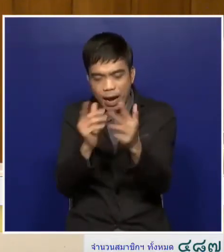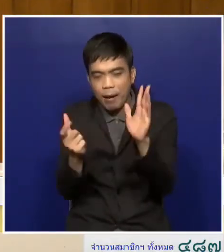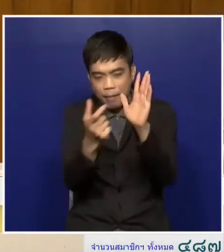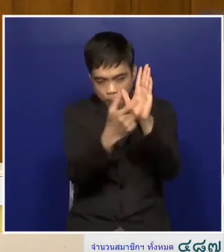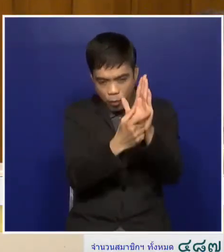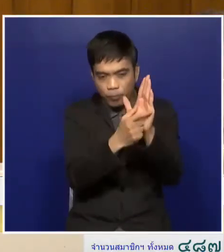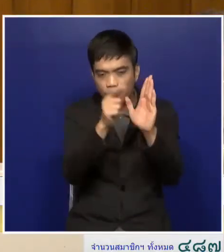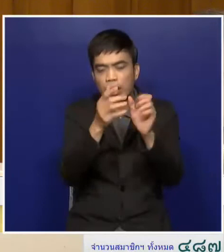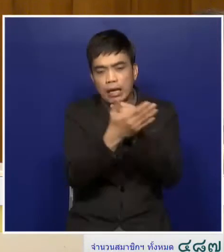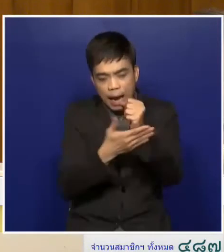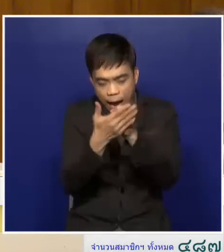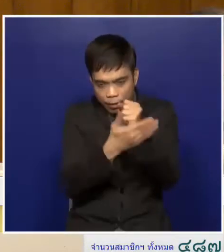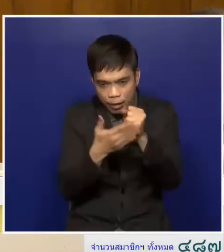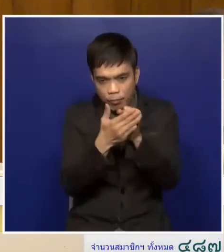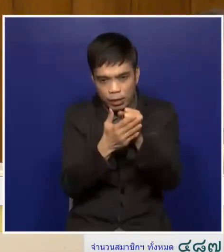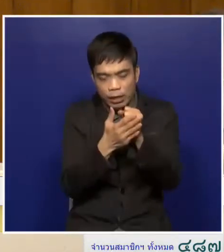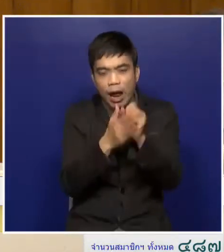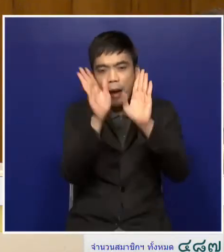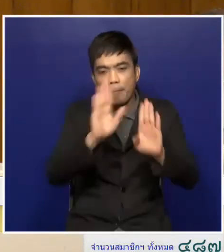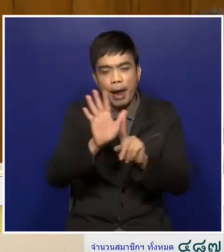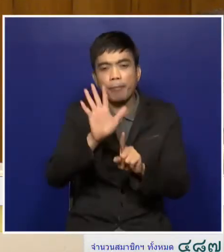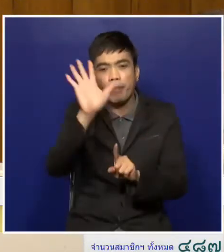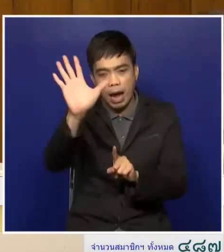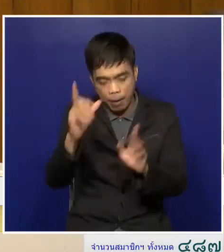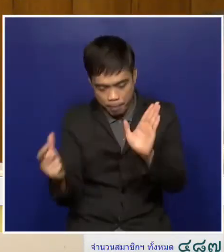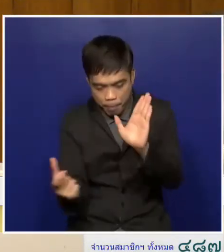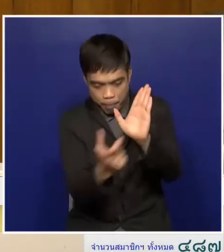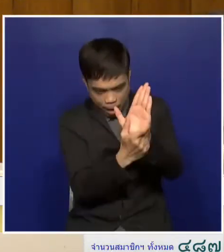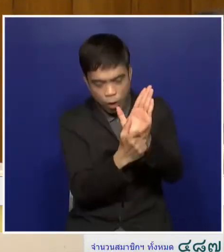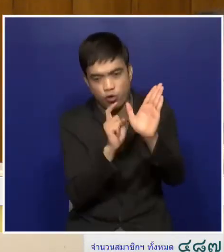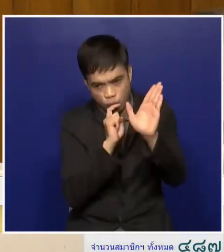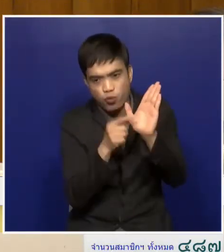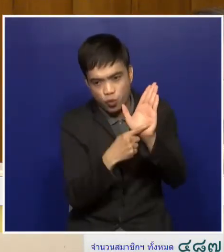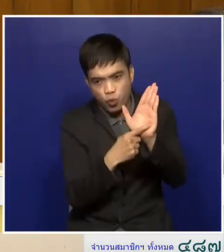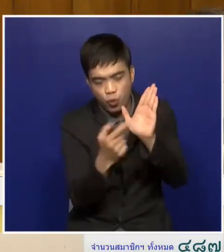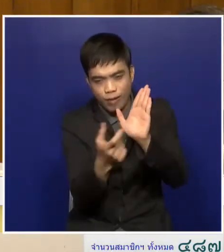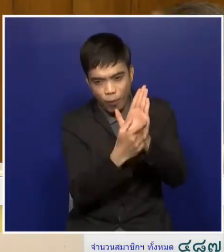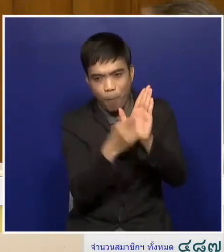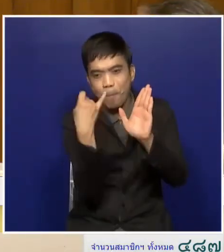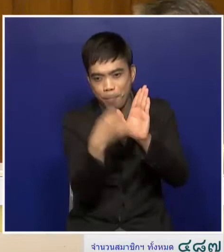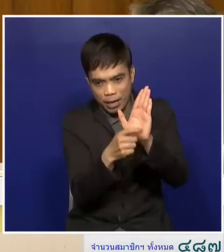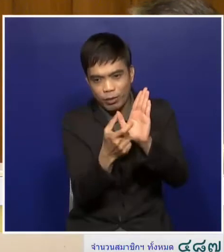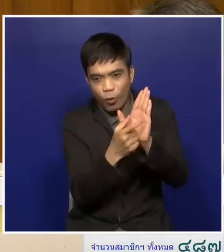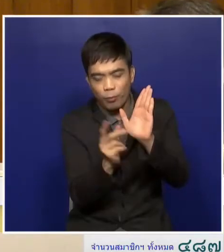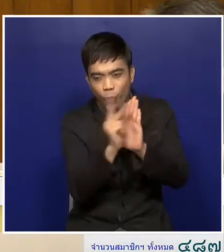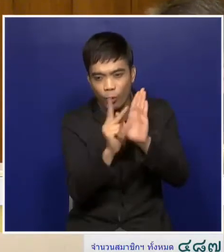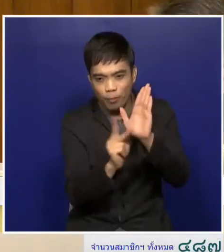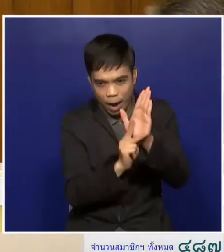เภท 5ยัมนะครั ยังอยู่ ยัไมได้แ้ไข ยัไมไดเอาออกแต่อยไรกตาม